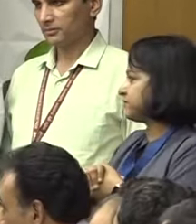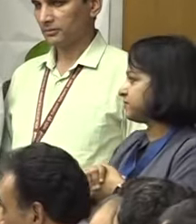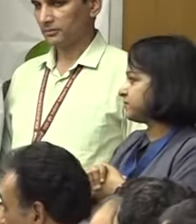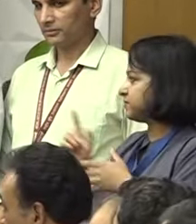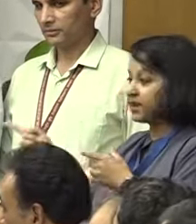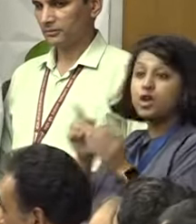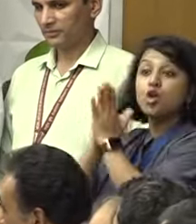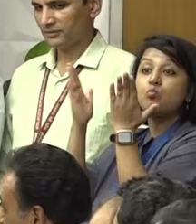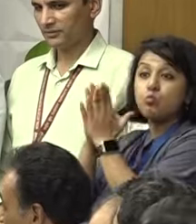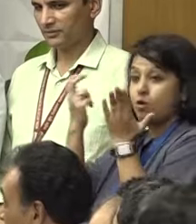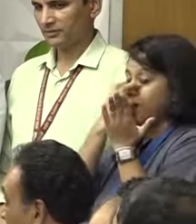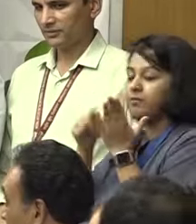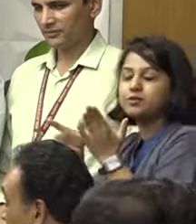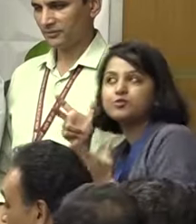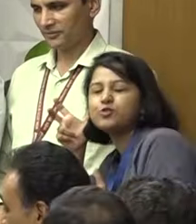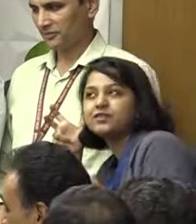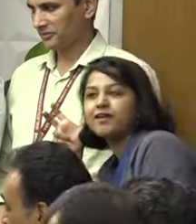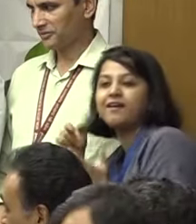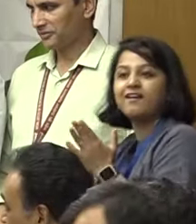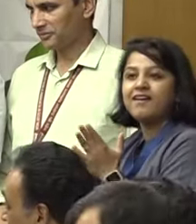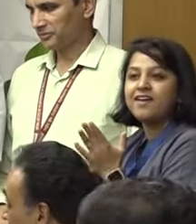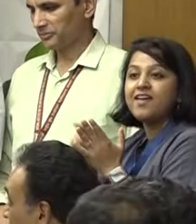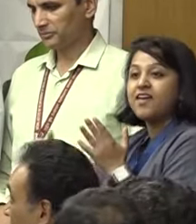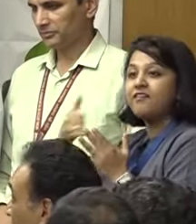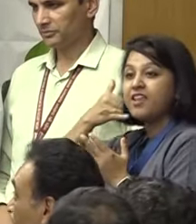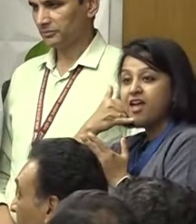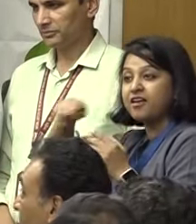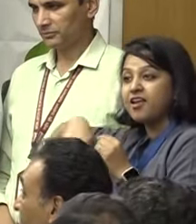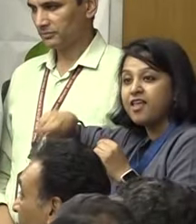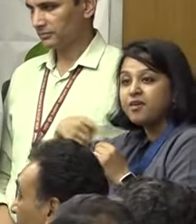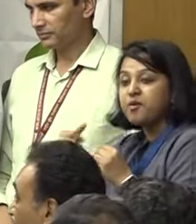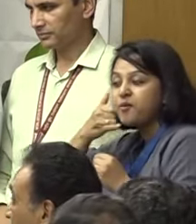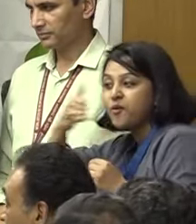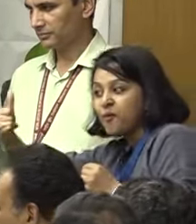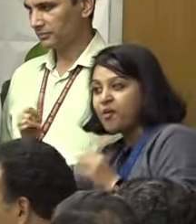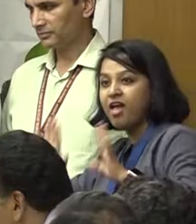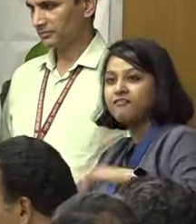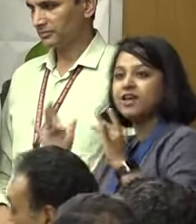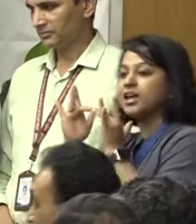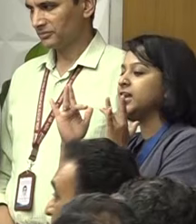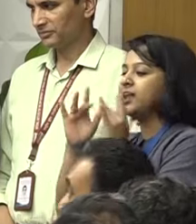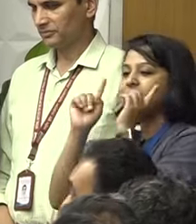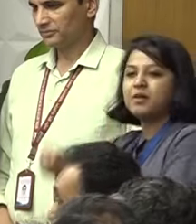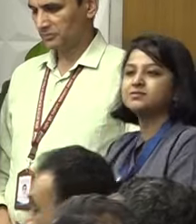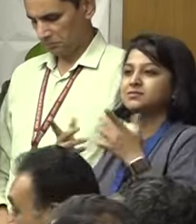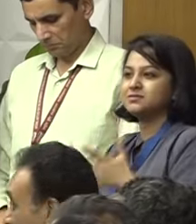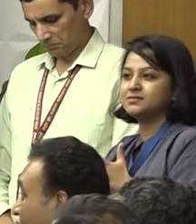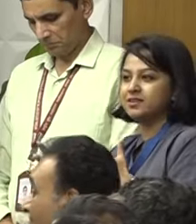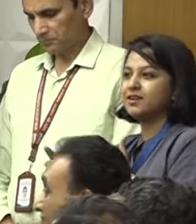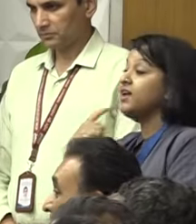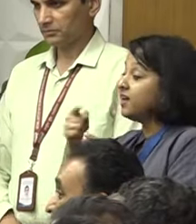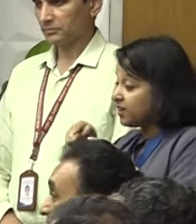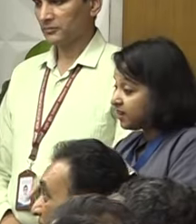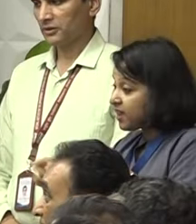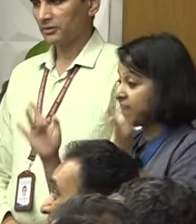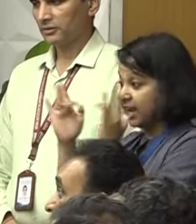सर ये किताबें बना रहे हैं, ब्लाइंड बच्चे सुन सकते हैं, इवन हाँ। वो लैंडलाइन पे भी कॉल कर सकते हैं, कोई इंटरनेट की जरूरत नहीं जी। इस सुविधा के साथ कोई